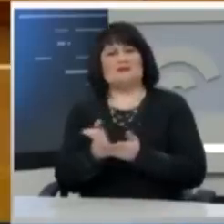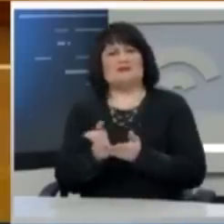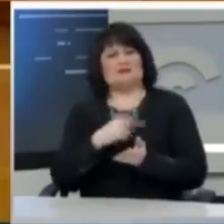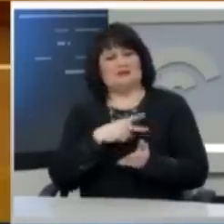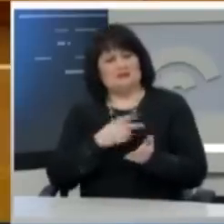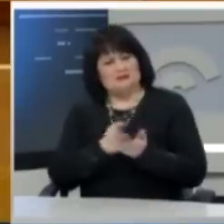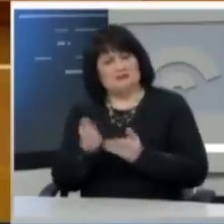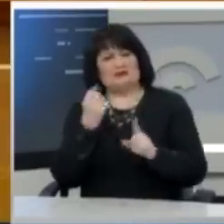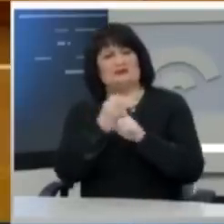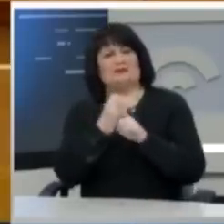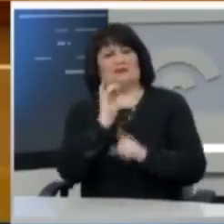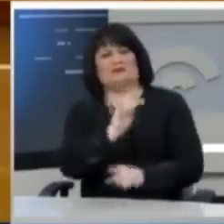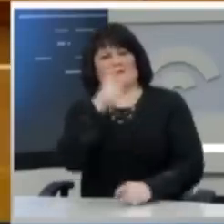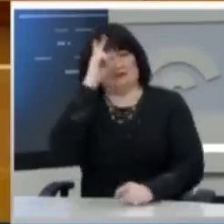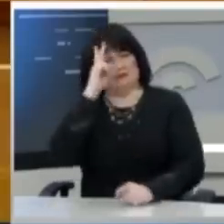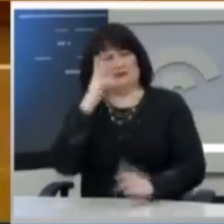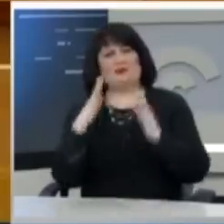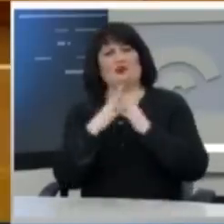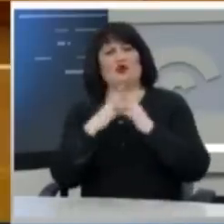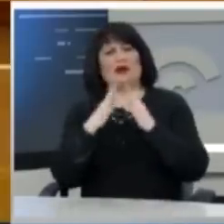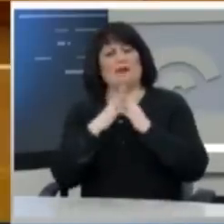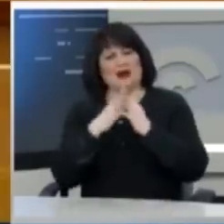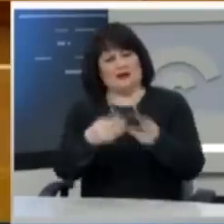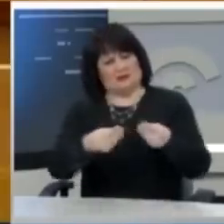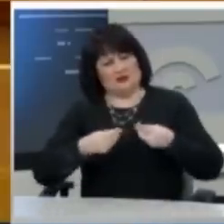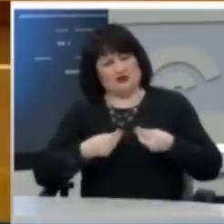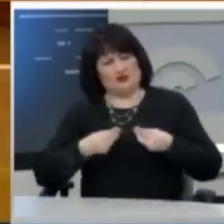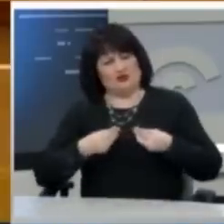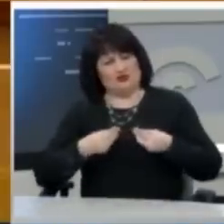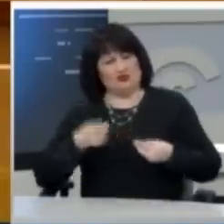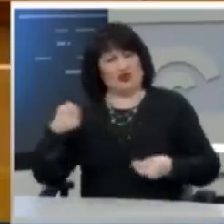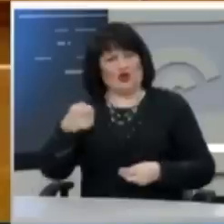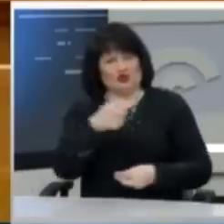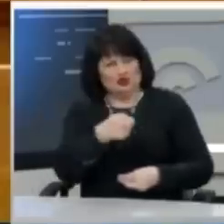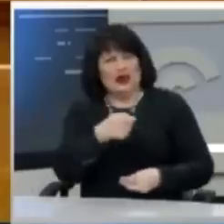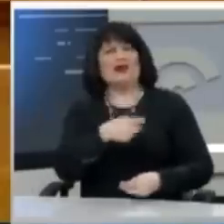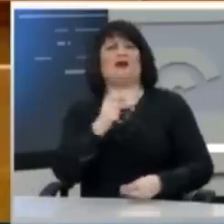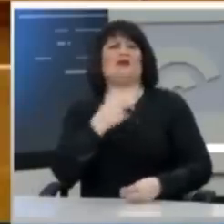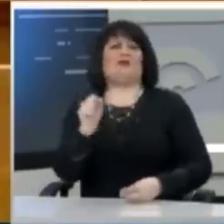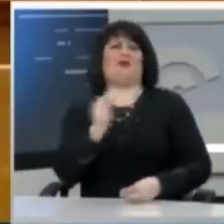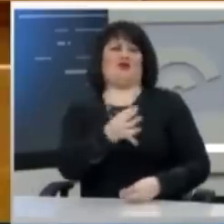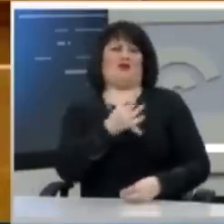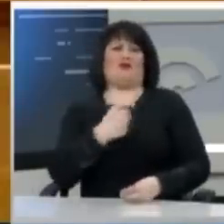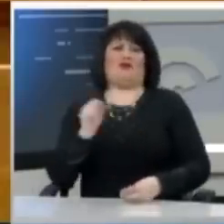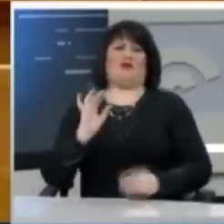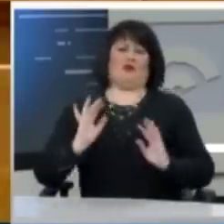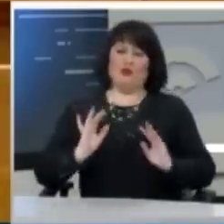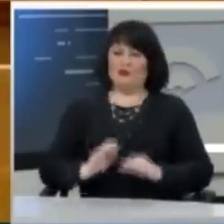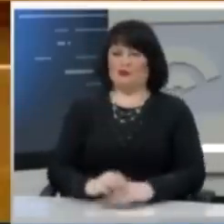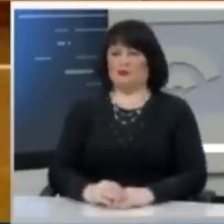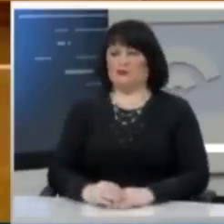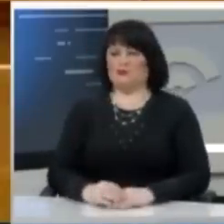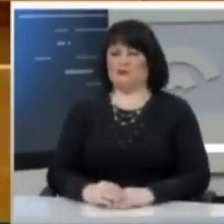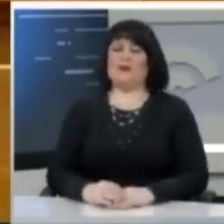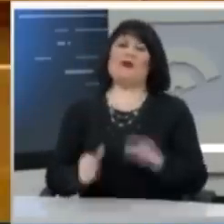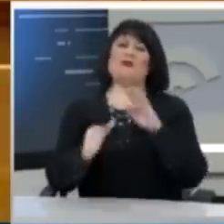λαού μας από τη Γερμανία για τις πολεμικές επανορθώσεις. Είναι χαρακτηριστικό ότι ο